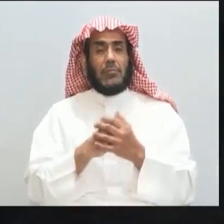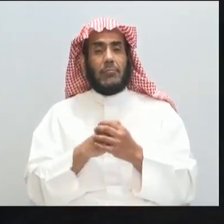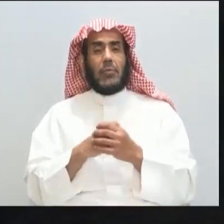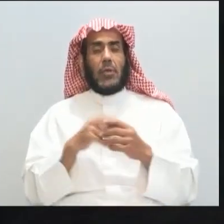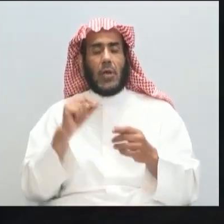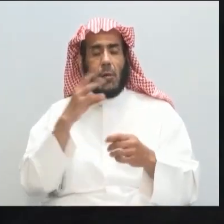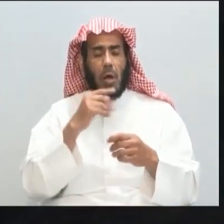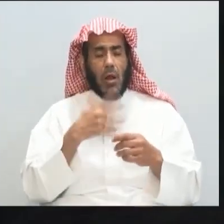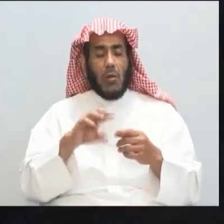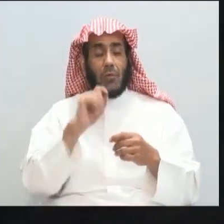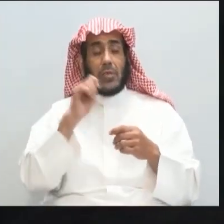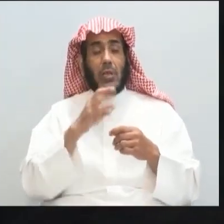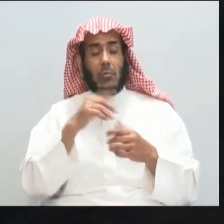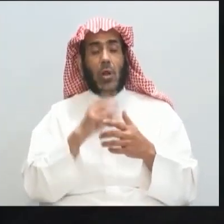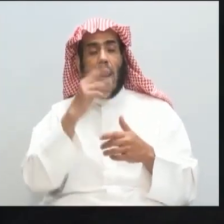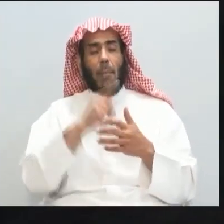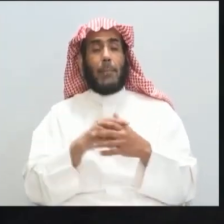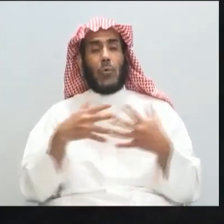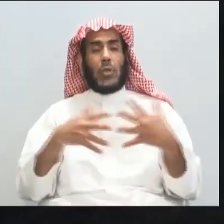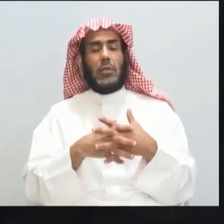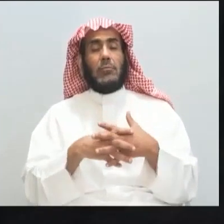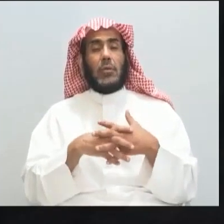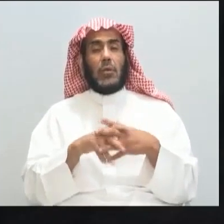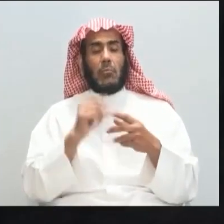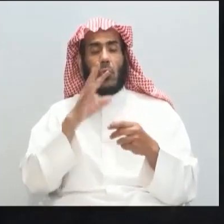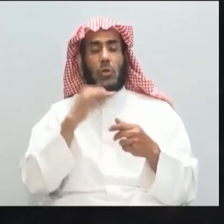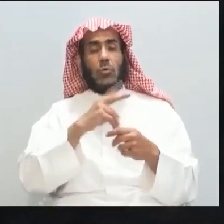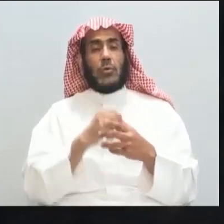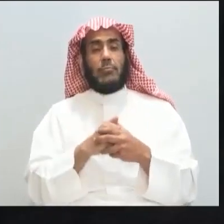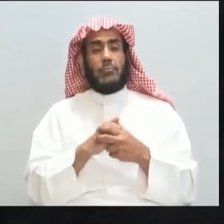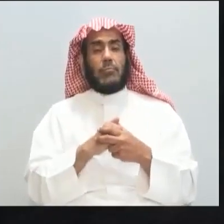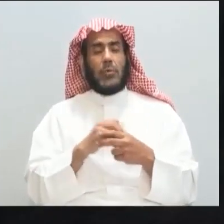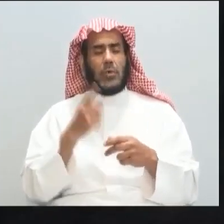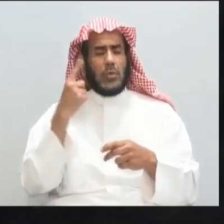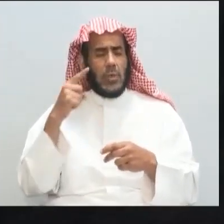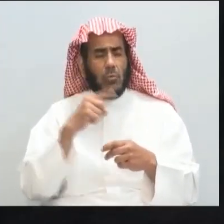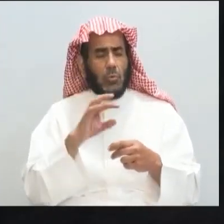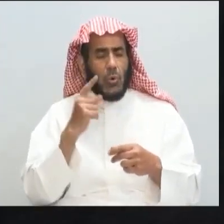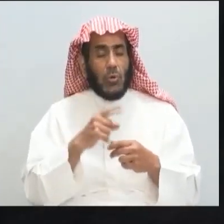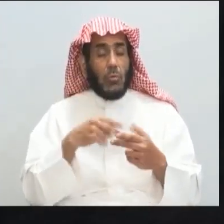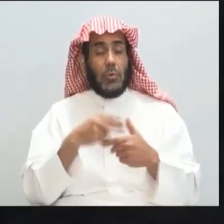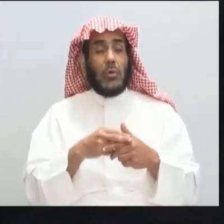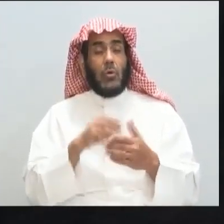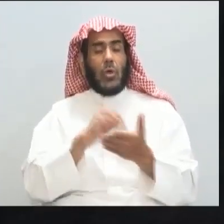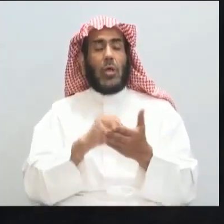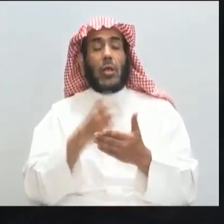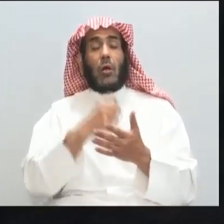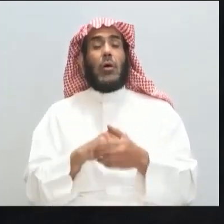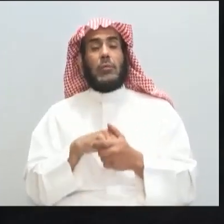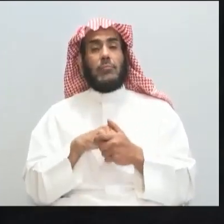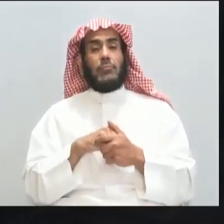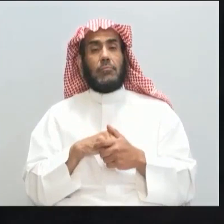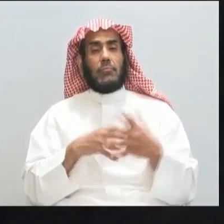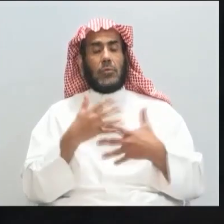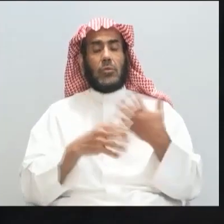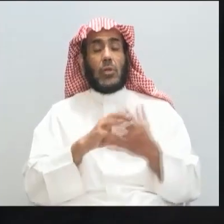قبائل الفصيحه العربيه التي لم تخالط احدا من لغات اخرى سمعوا منهم اللغه ثم وضعوا هذه القواعد ب